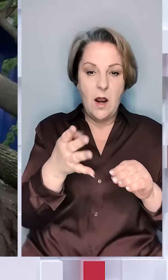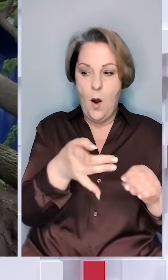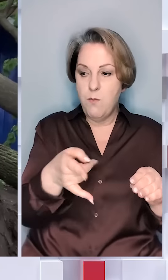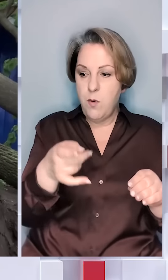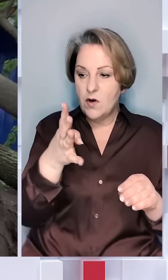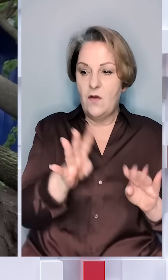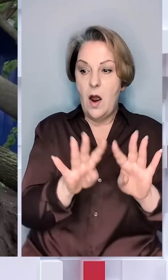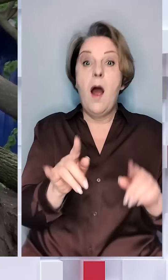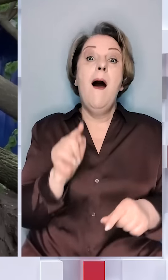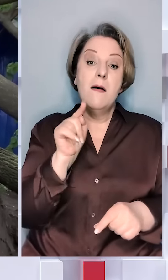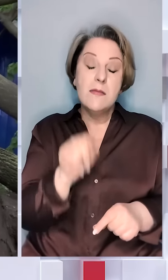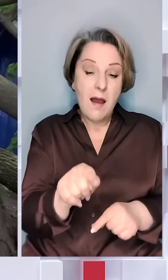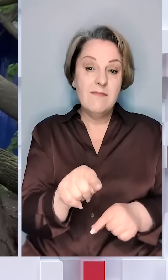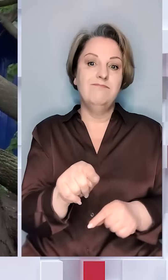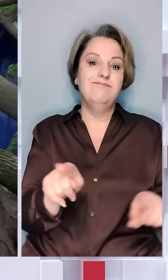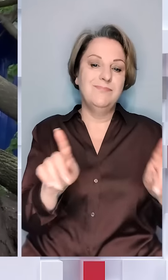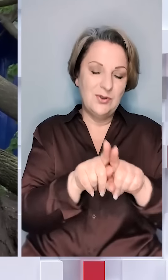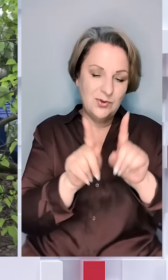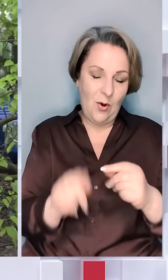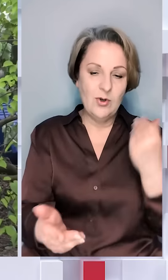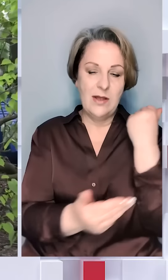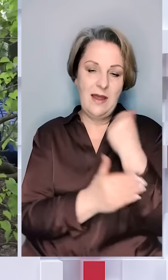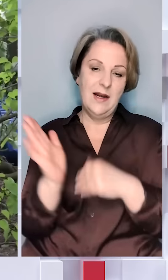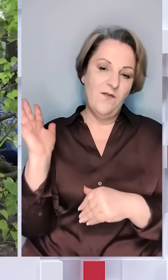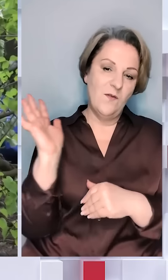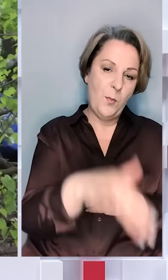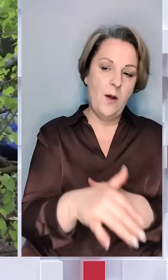паркан. На нього буревій і повалив дерева.